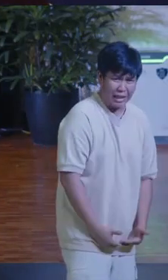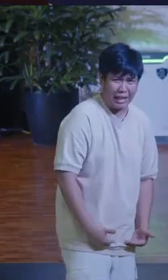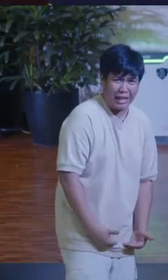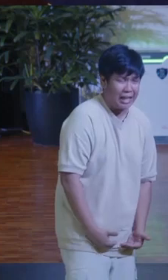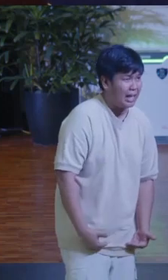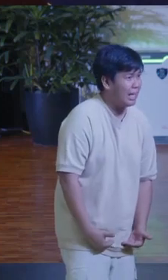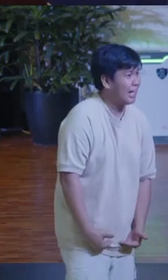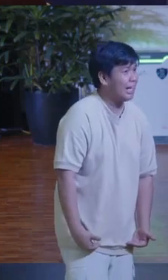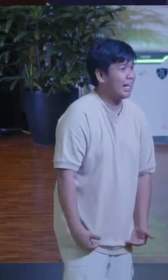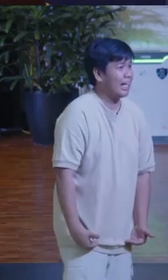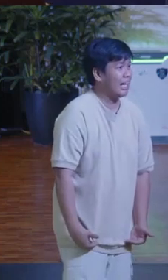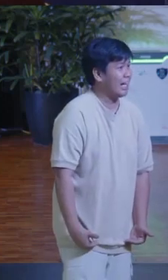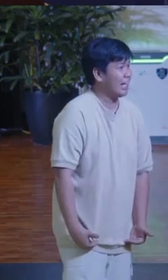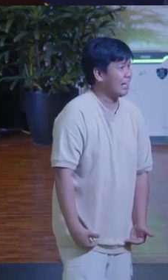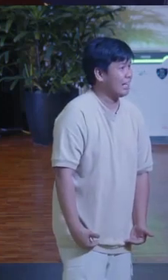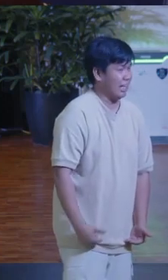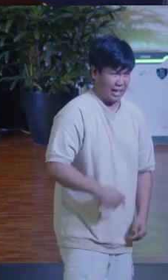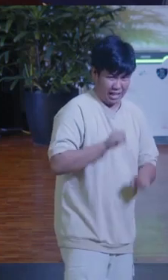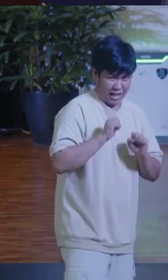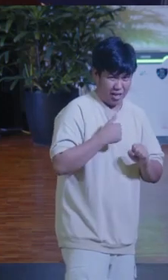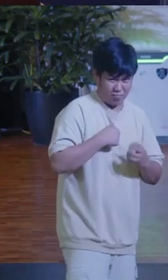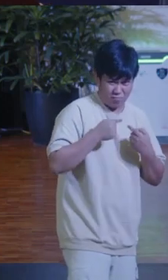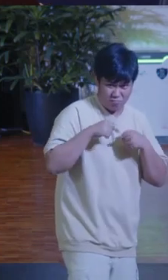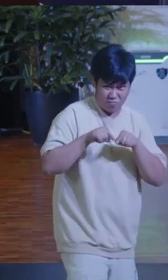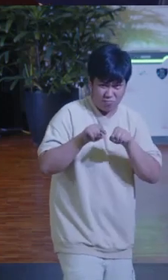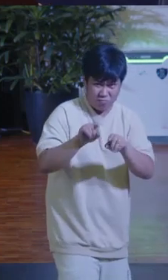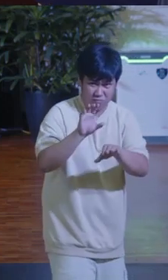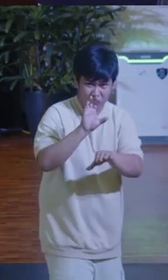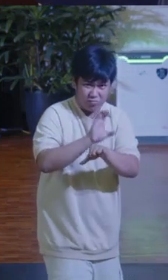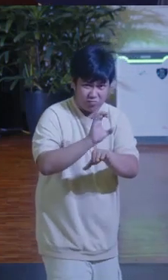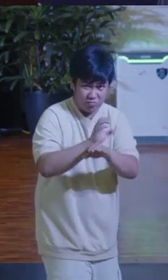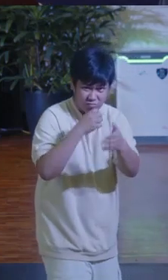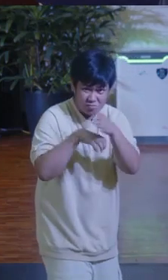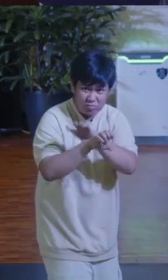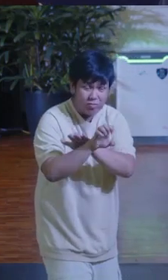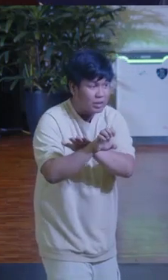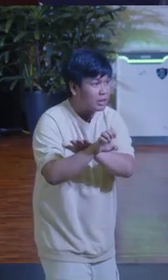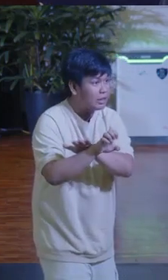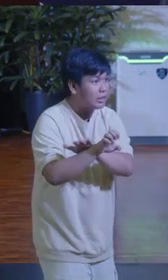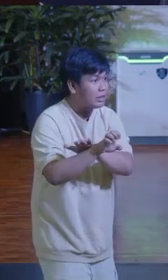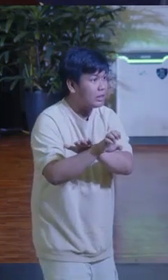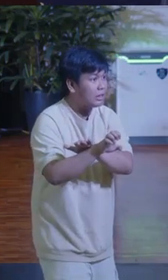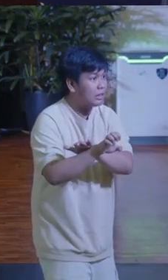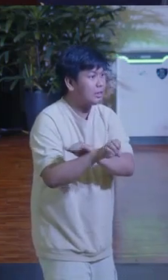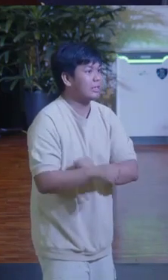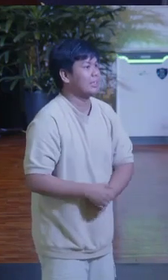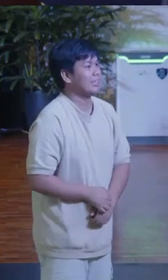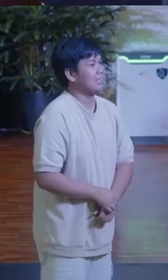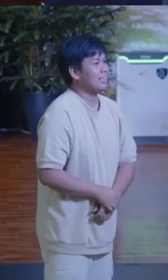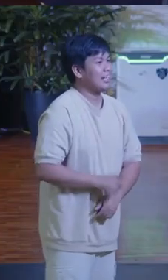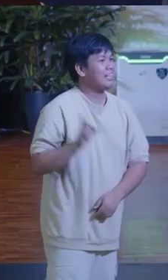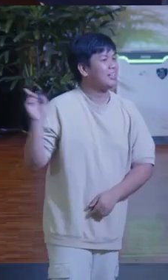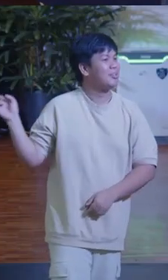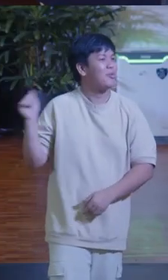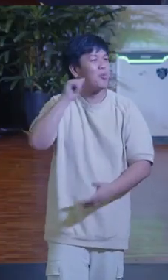Bebet, pwede po ba itong suot namin dito sa loob? Ang sabi nila, hindi.